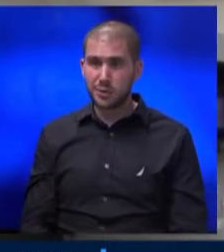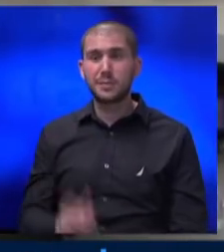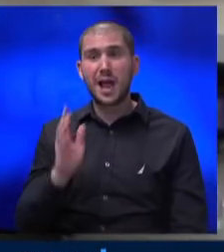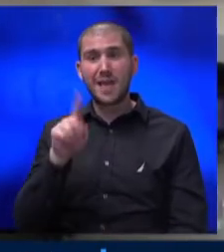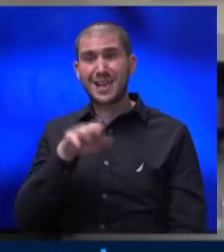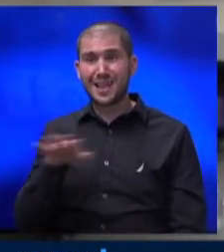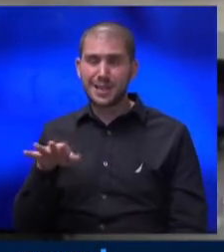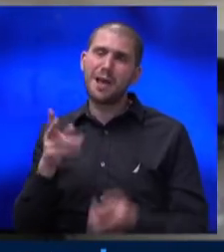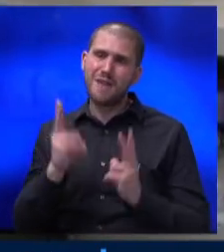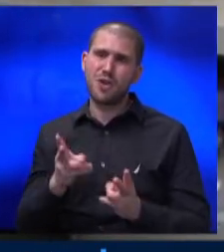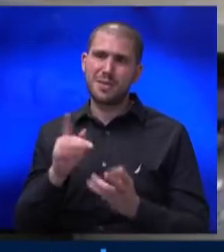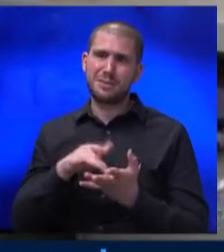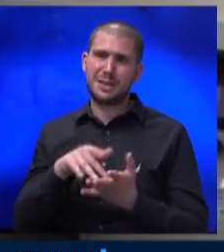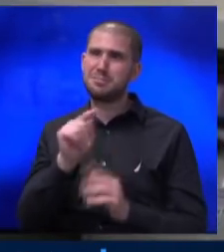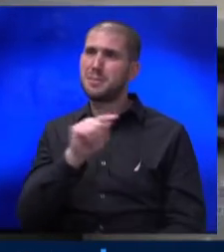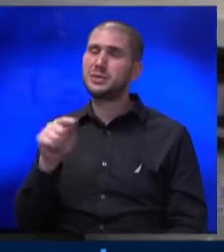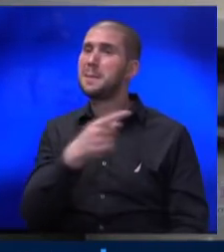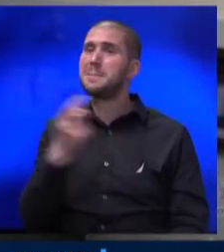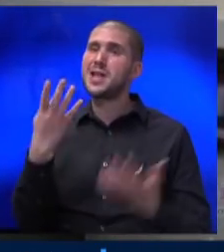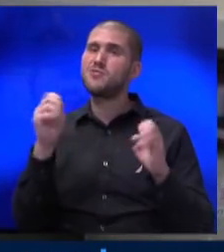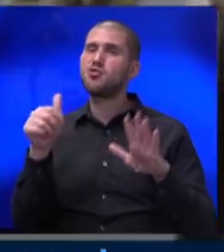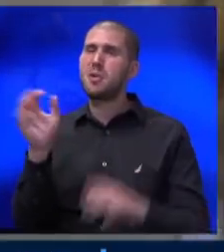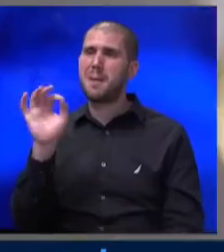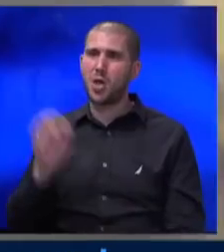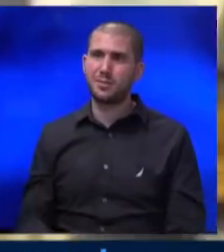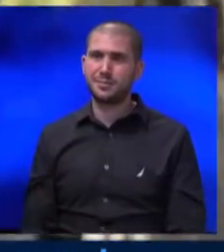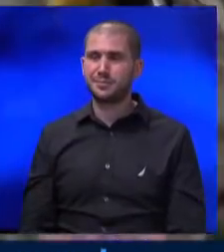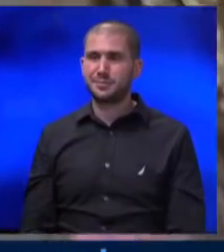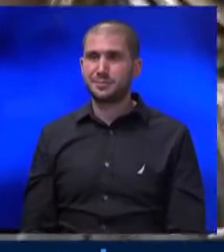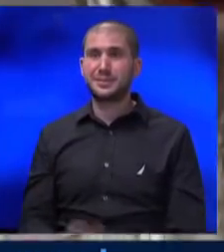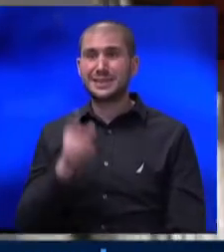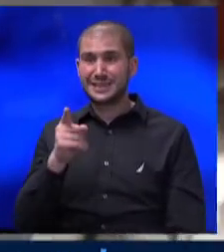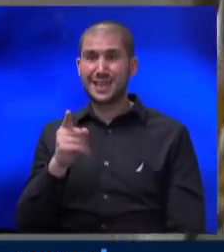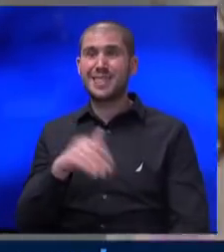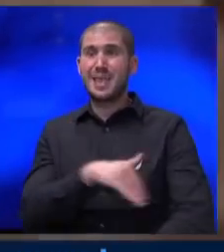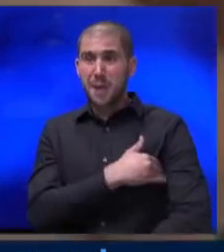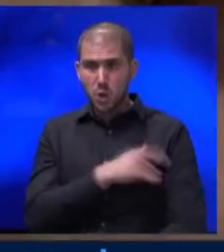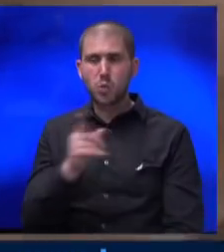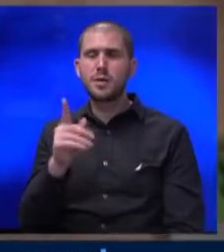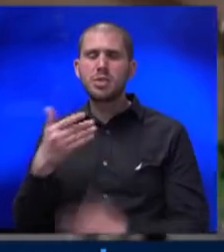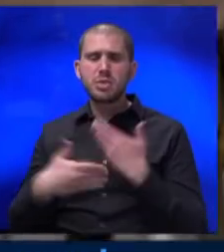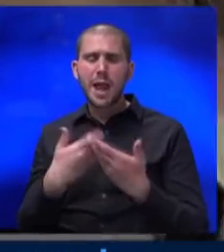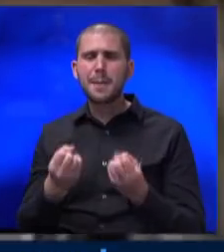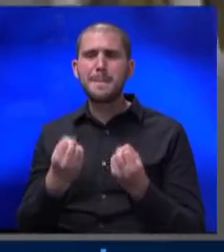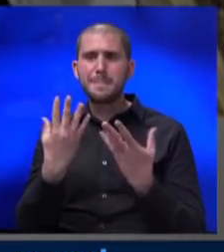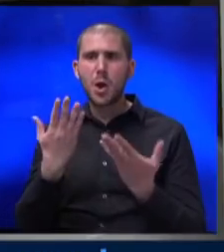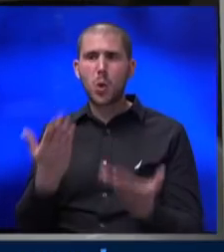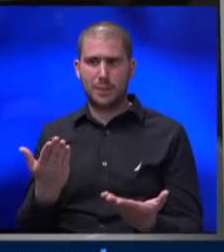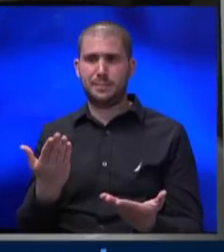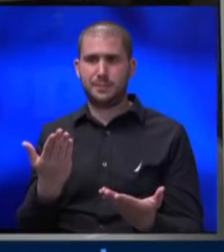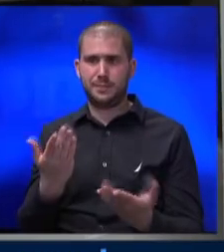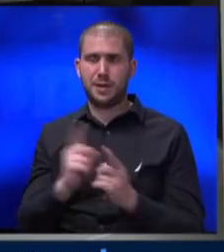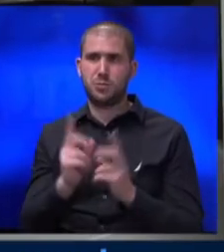ילדים בפוטנציה נמצאים כאן במינוס 196 מעלות. זאת הטמפרטורה שבהם התהליכים הביולוגיים